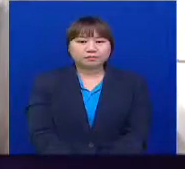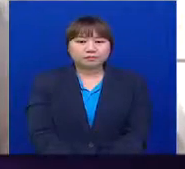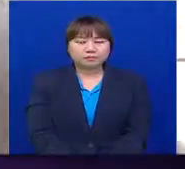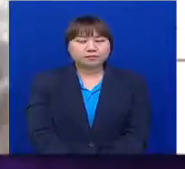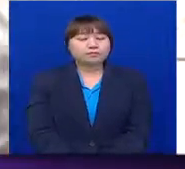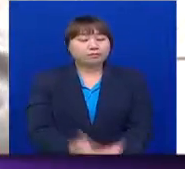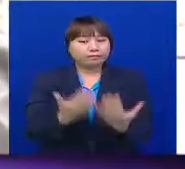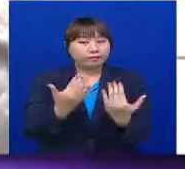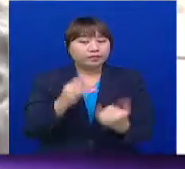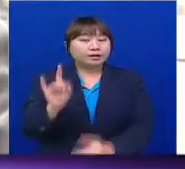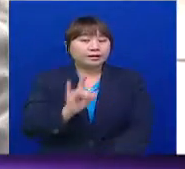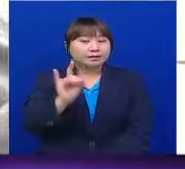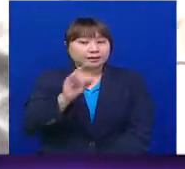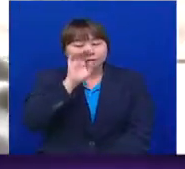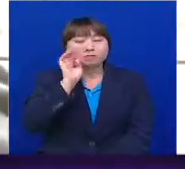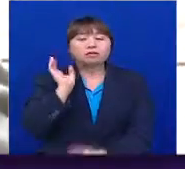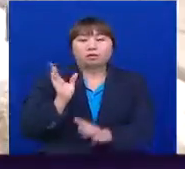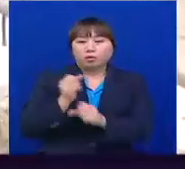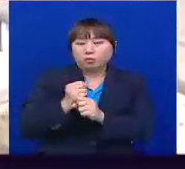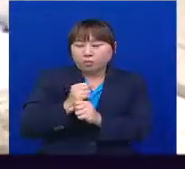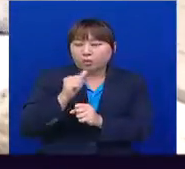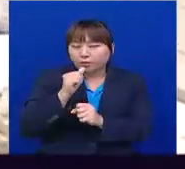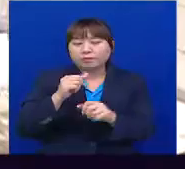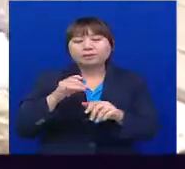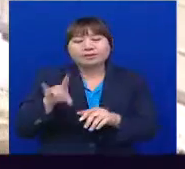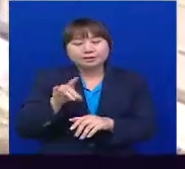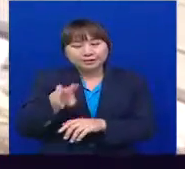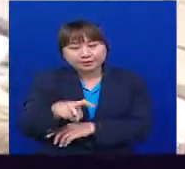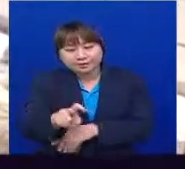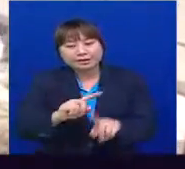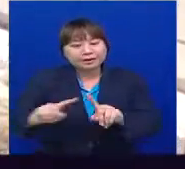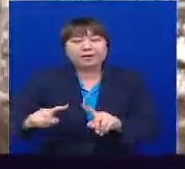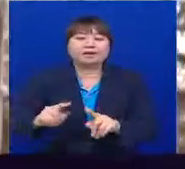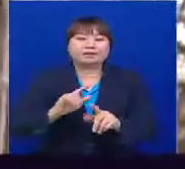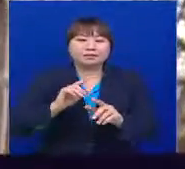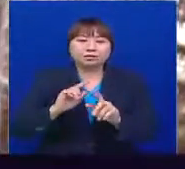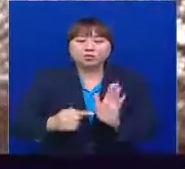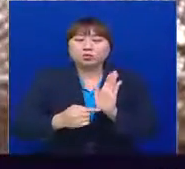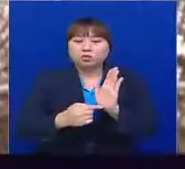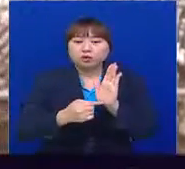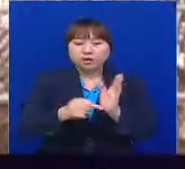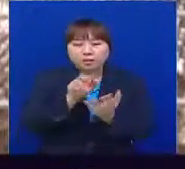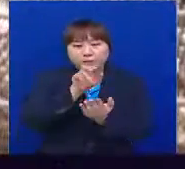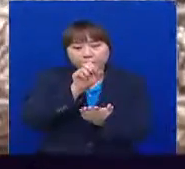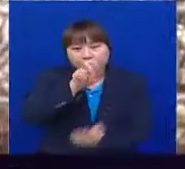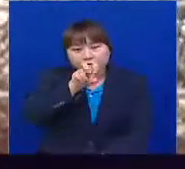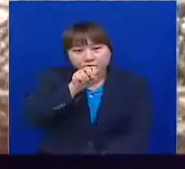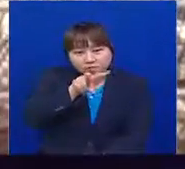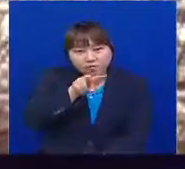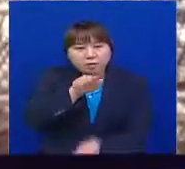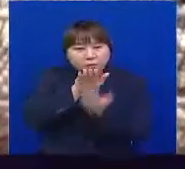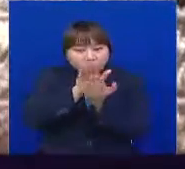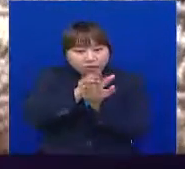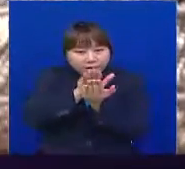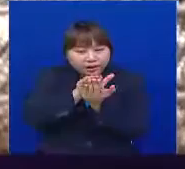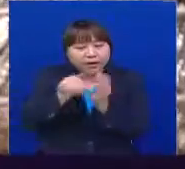นอกจากนี้สัตว์จำพวกเลี้ยงลูกด้วยนมสัตว์เลื้อยคลานสัตว์สะเทินน้ำสะเทินบกเช่นตัวเงินตัวทองตุ๊กแ